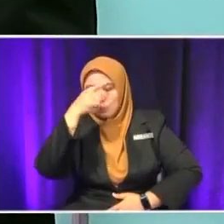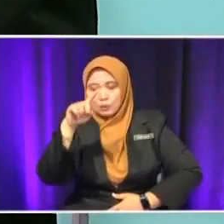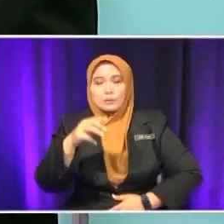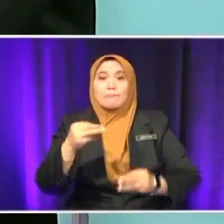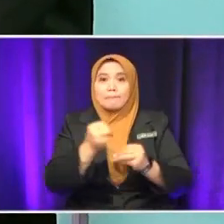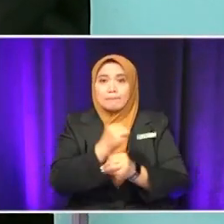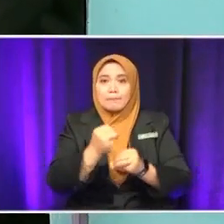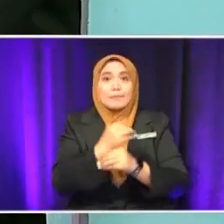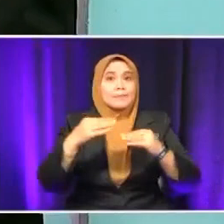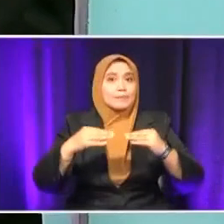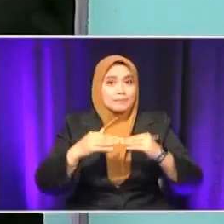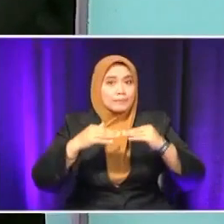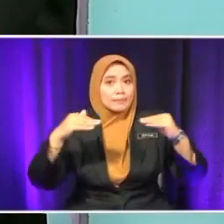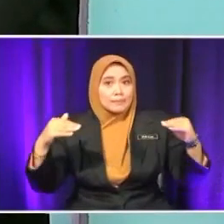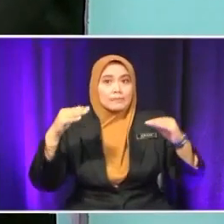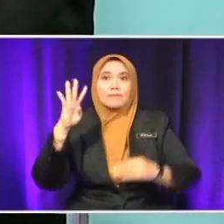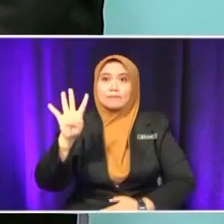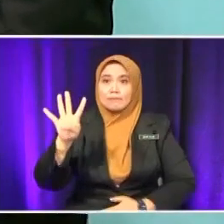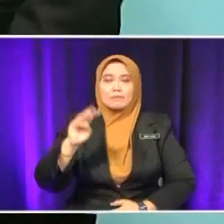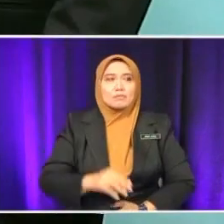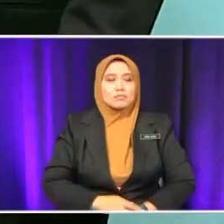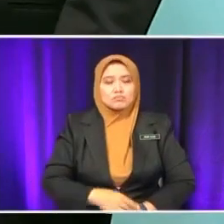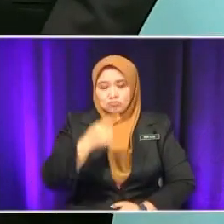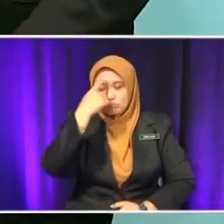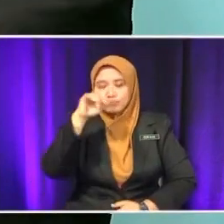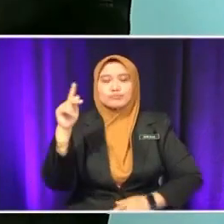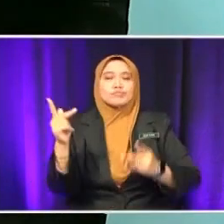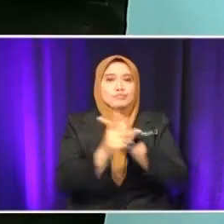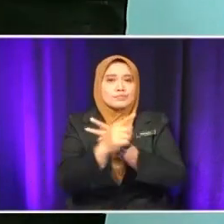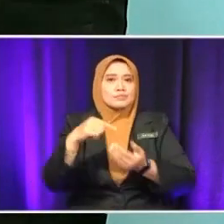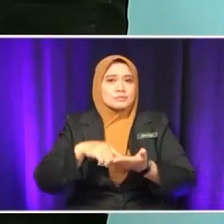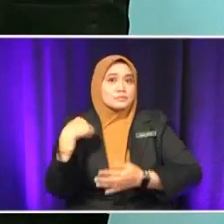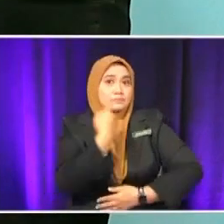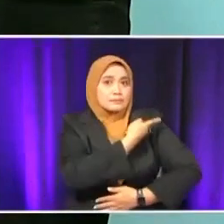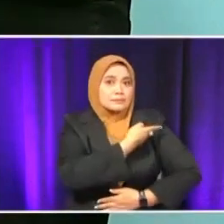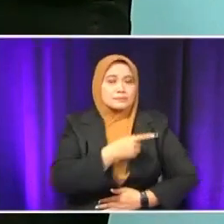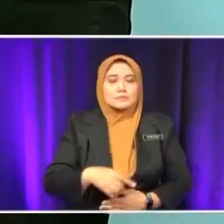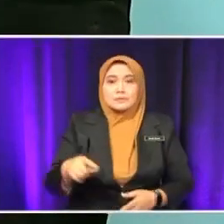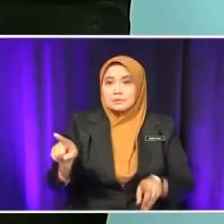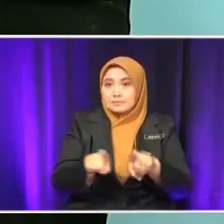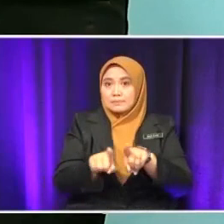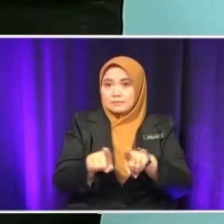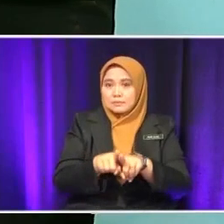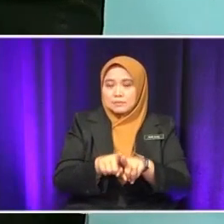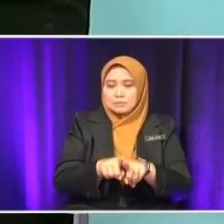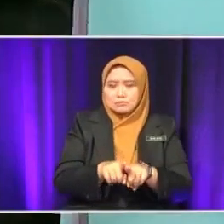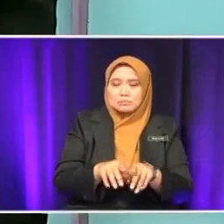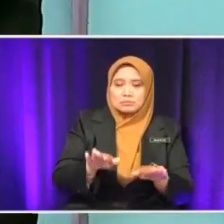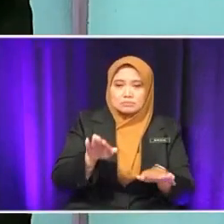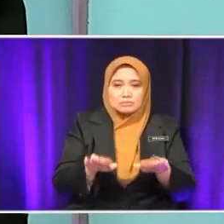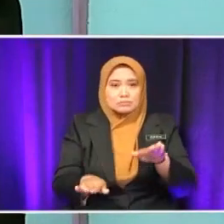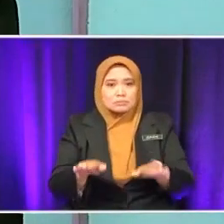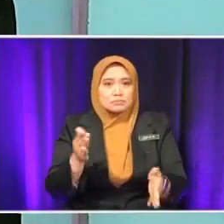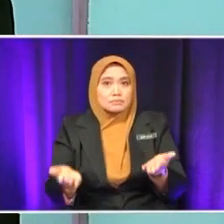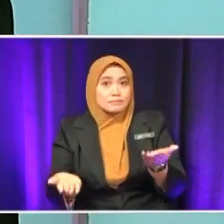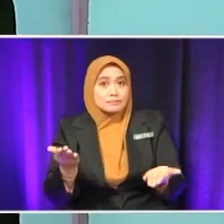Bab 5. Jadi pada sesi ini kita akan lihat untuk kita akan sama-sama membanding beza graf terarah